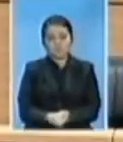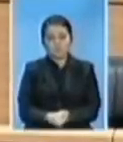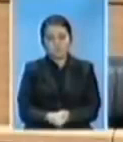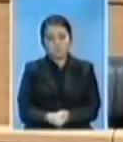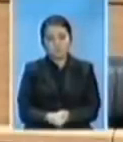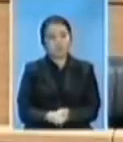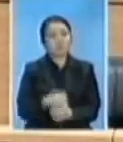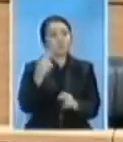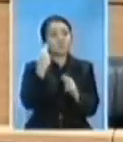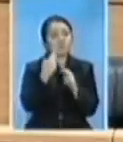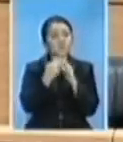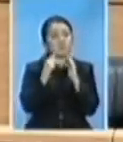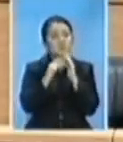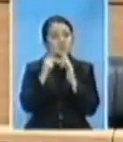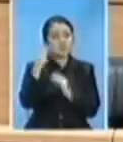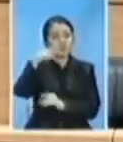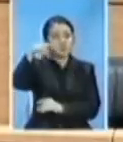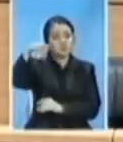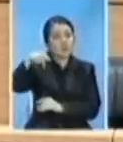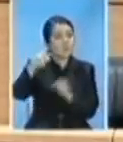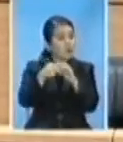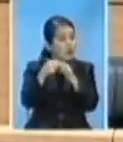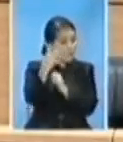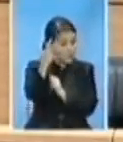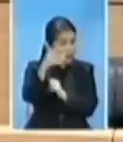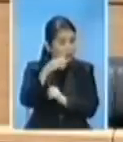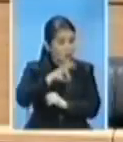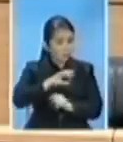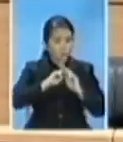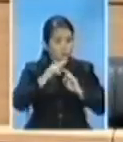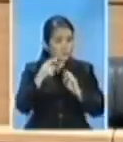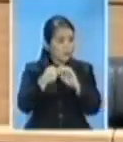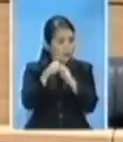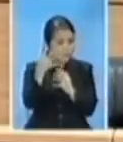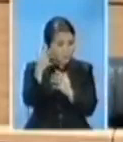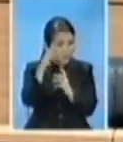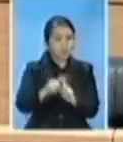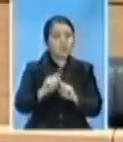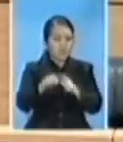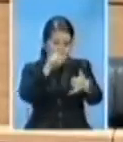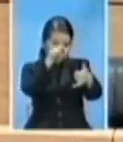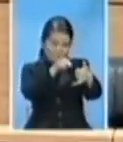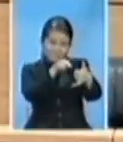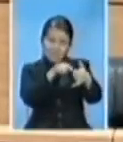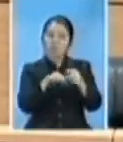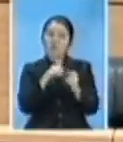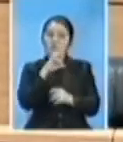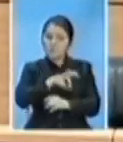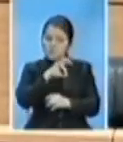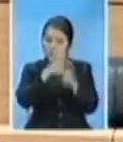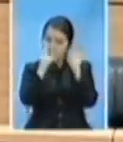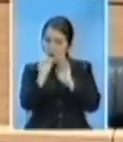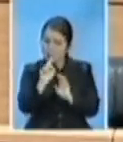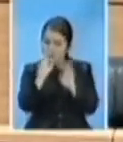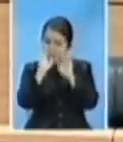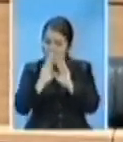ท่านเทพชัยยงครับผมไม่มีอะไรกับท่านเลยนะโดยส่วนตัวแต่ผมรู้สึกว่าท่านได้รับอานิสงส์รับของ